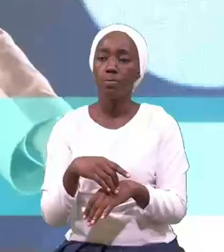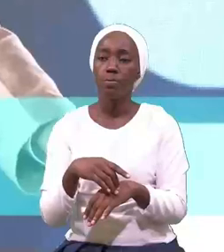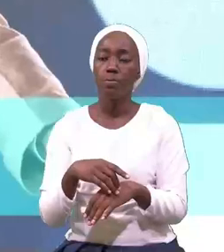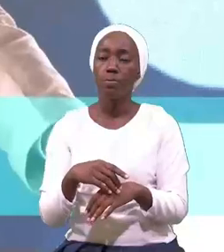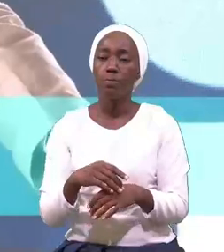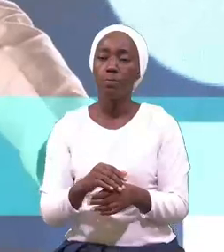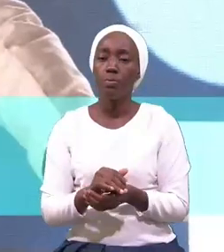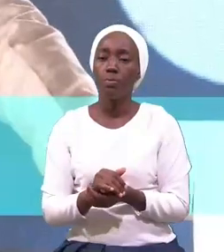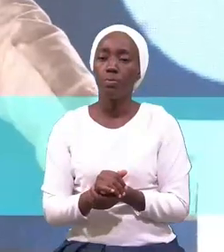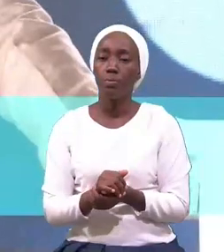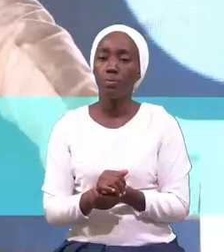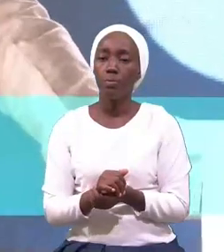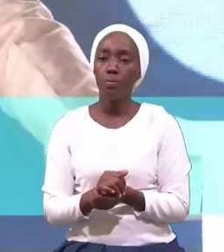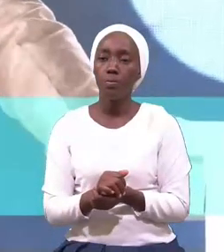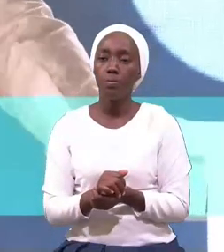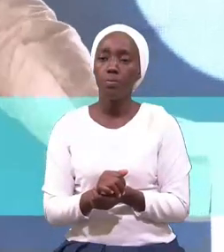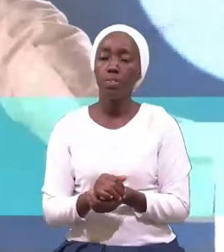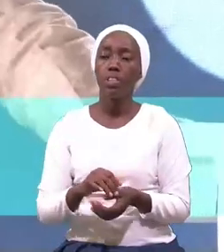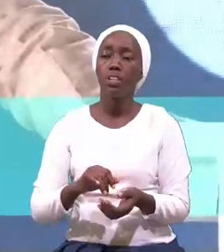jusqu'aux extrémités de la terre.